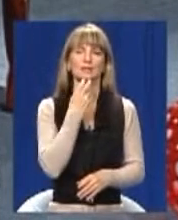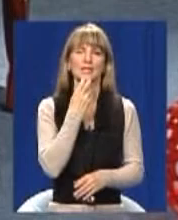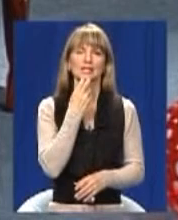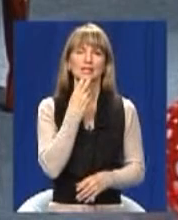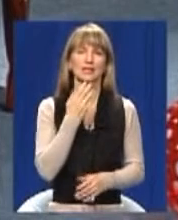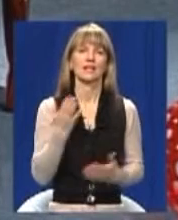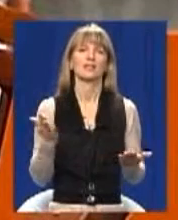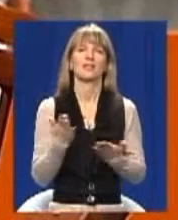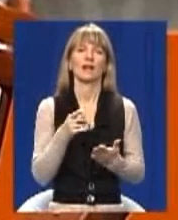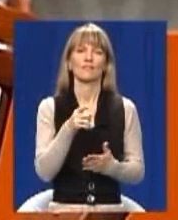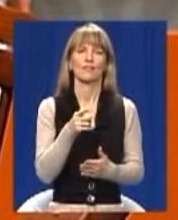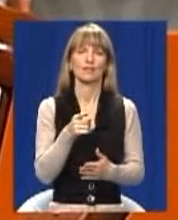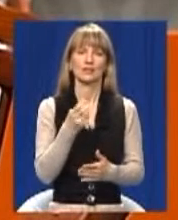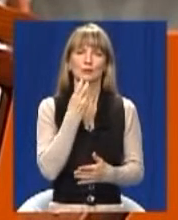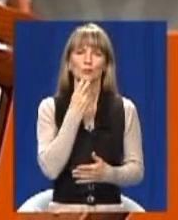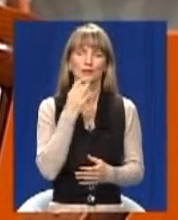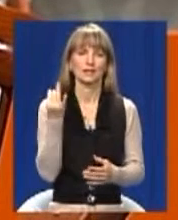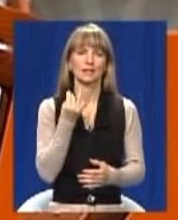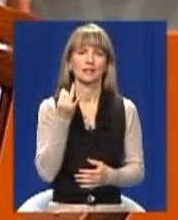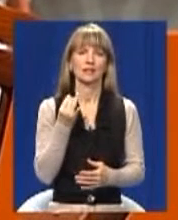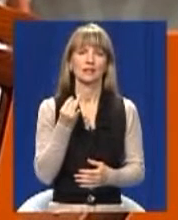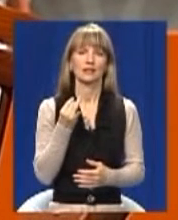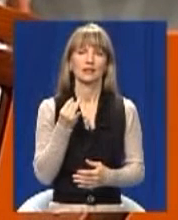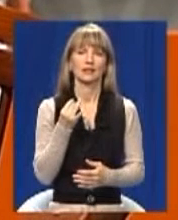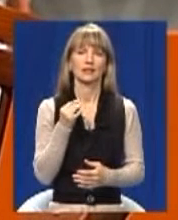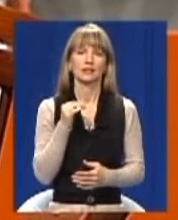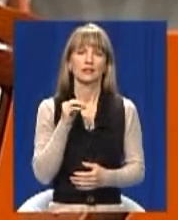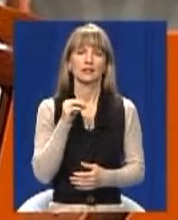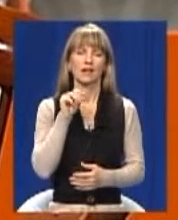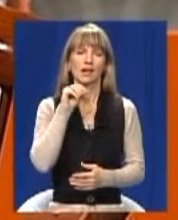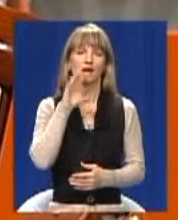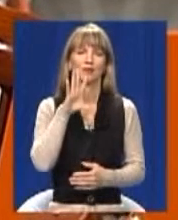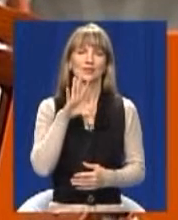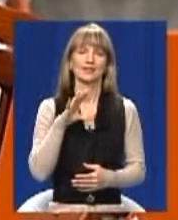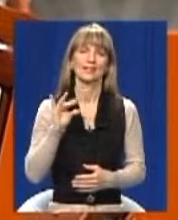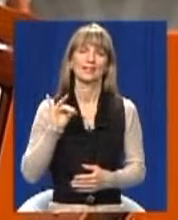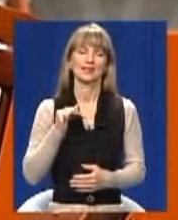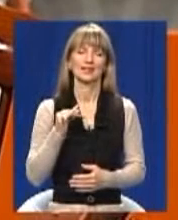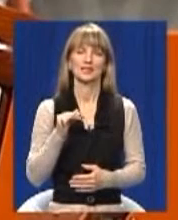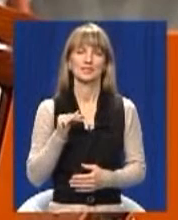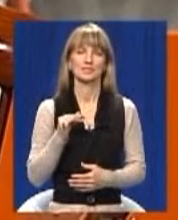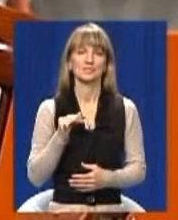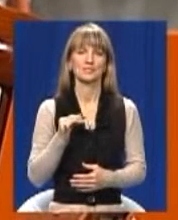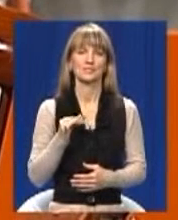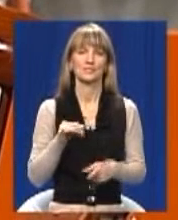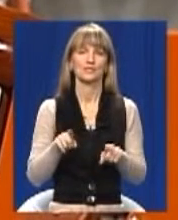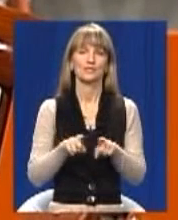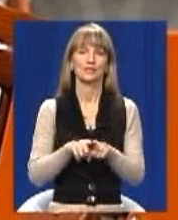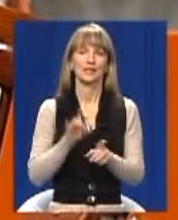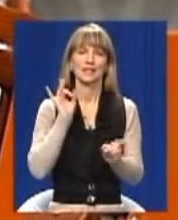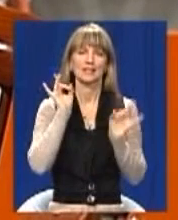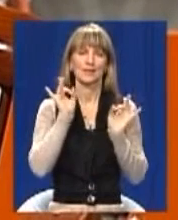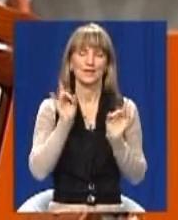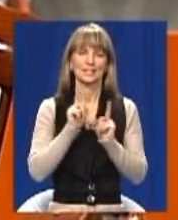Ага, як вони сміються? Цікаво. Вот так от відкривають рот. Це вони сміються. І такі звуки